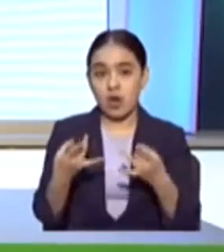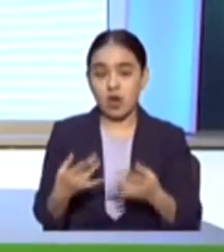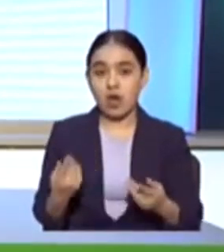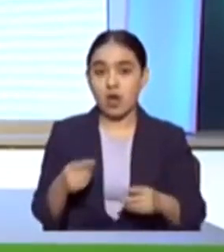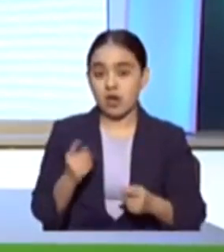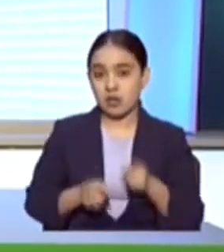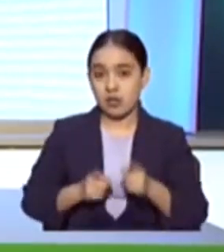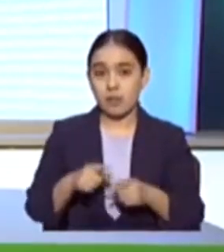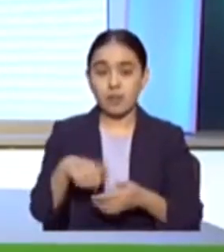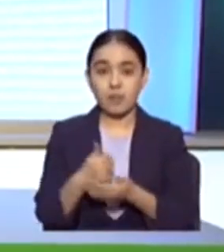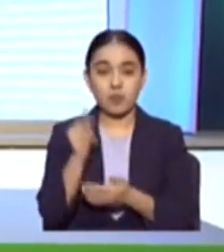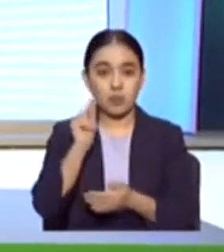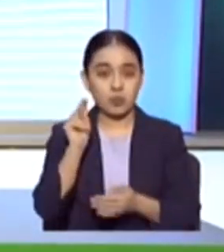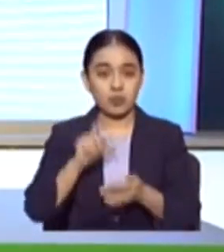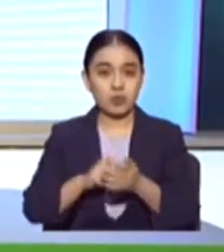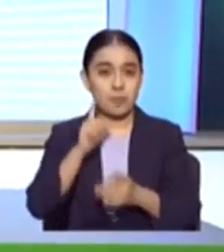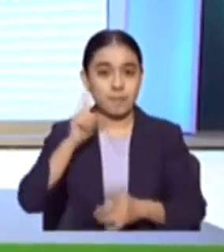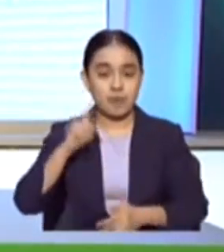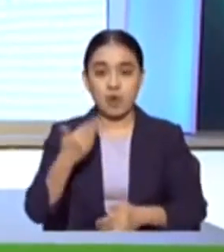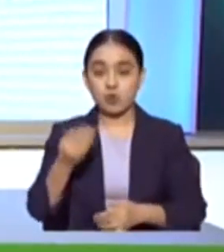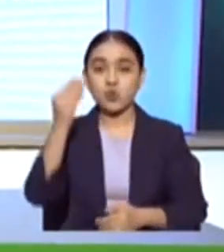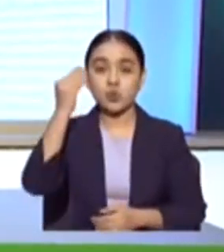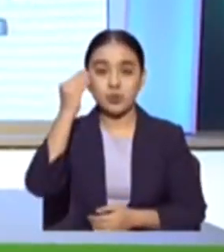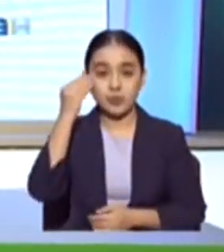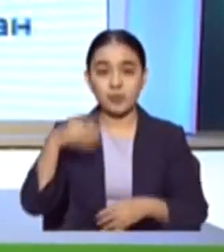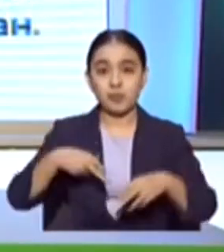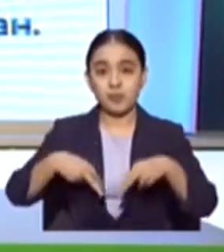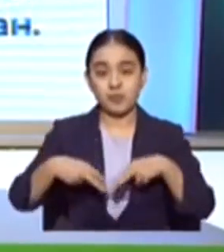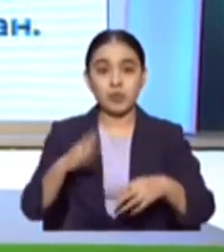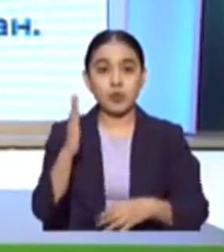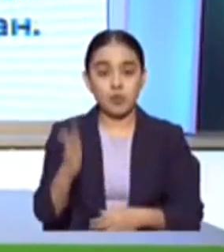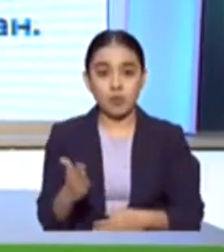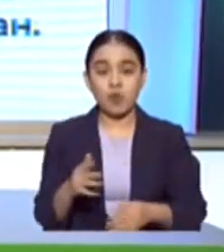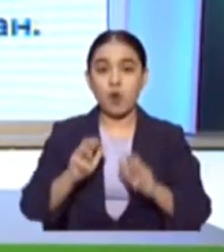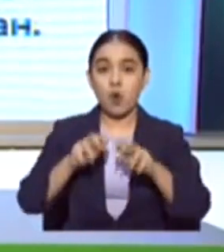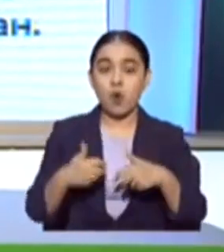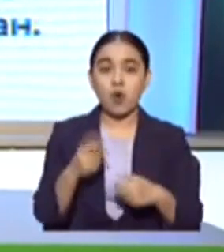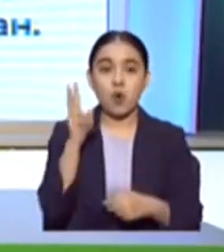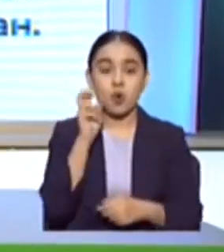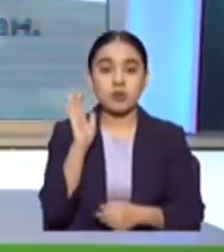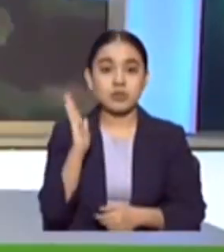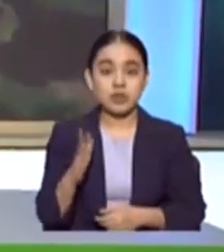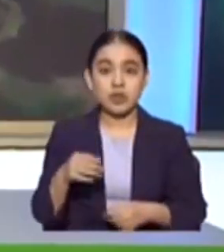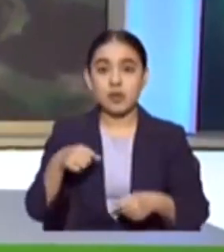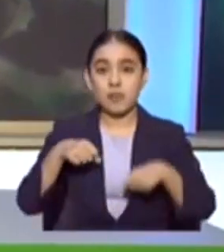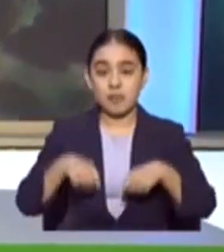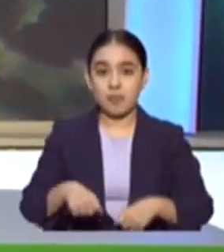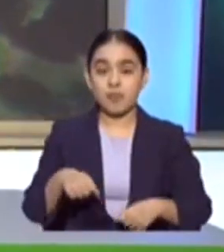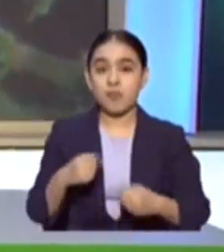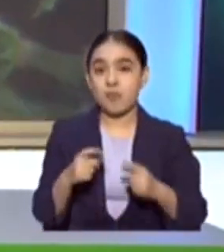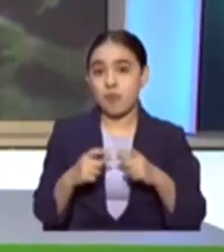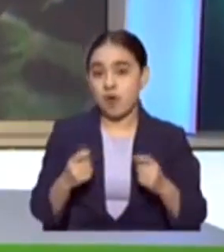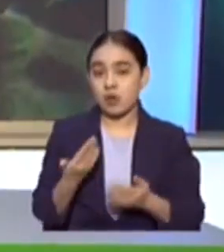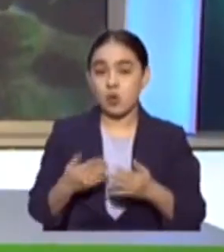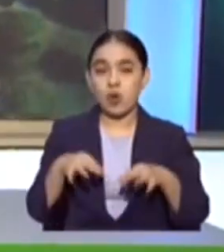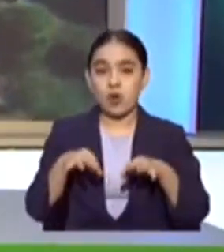haqiqatki boshlang'ich sinf o'quvchisi ham buni biladi. Shu ma'noda piyoda bo'lsam olib qo'yishlardan qo'rqadigan haydovchilik guvohnomam